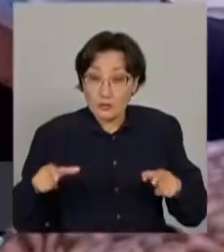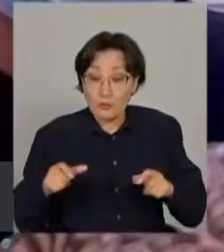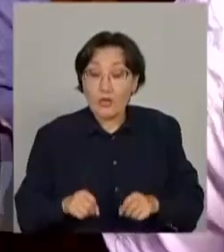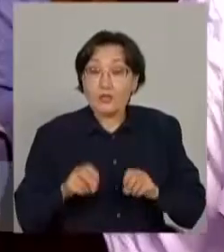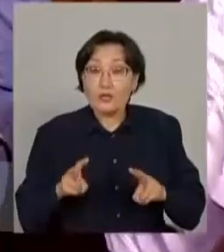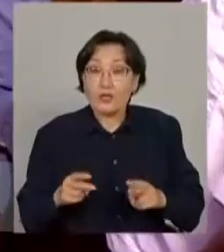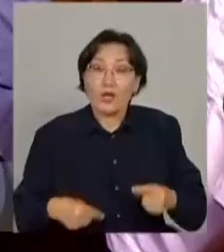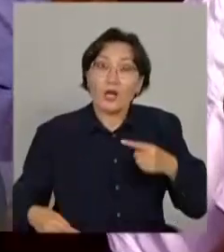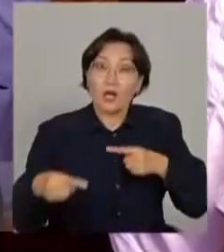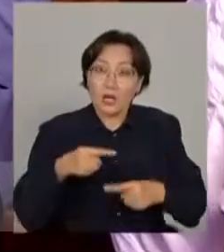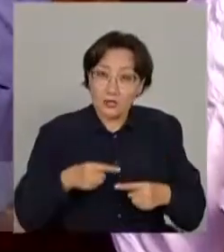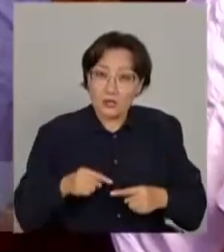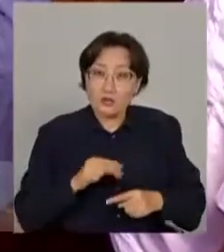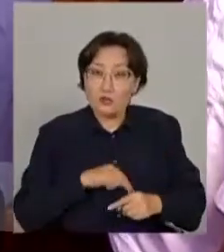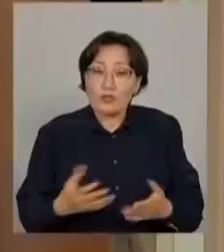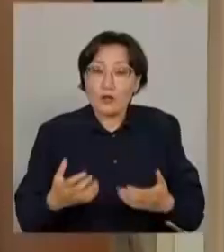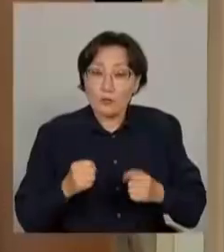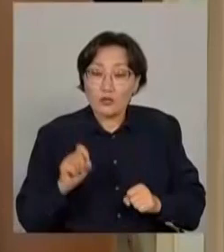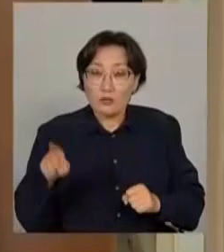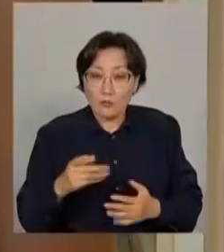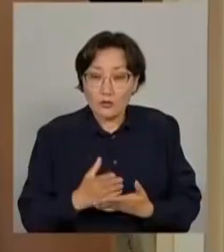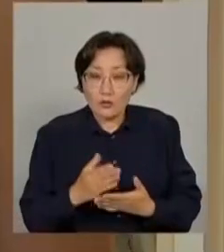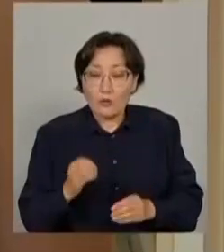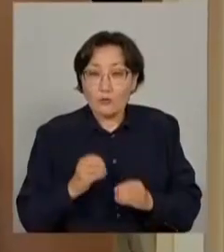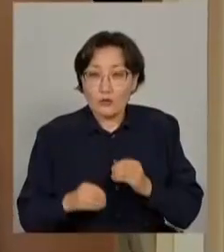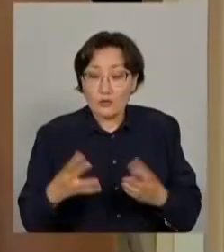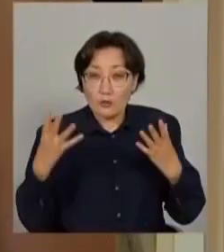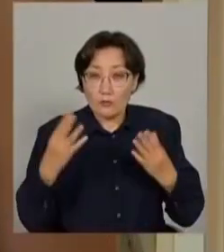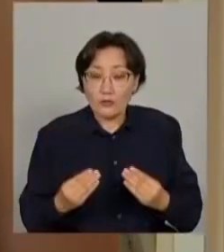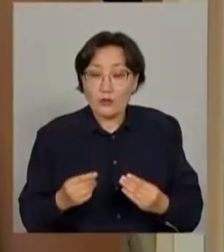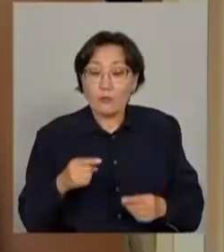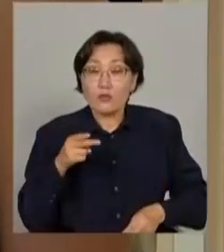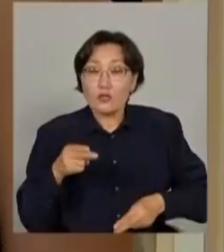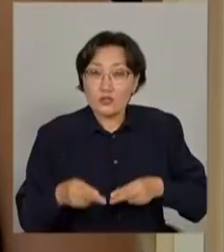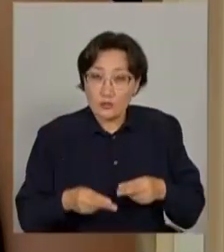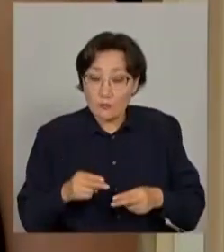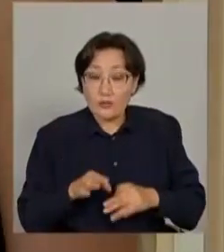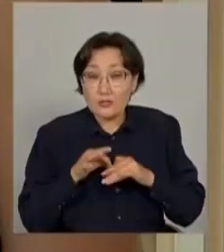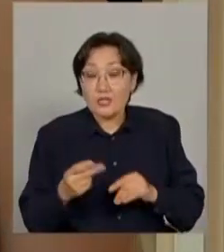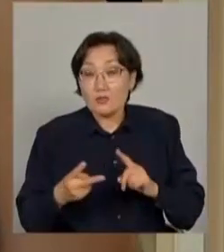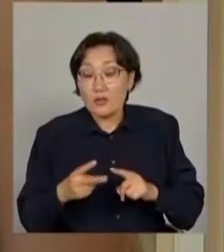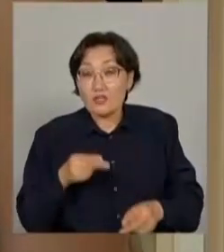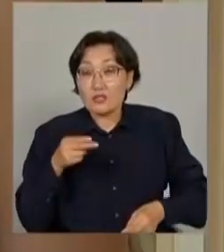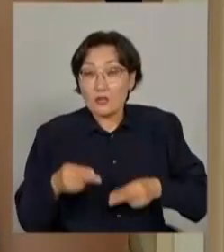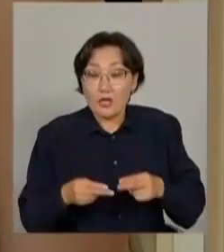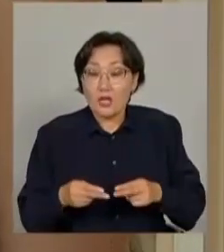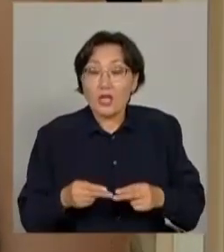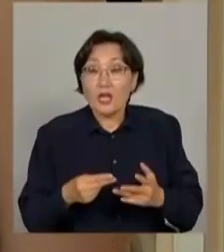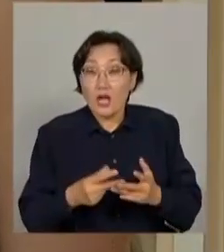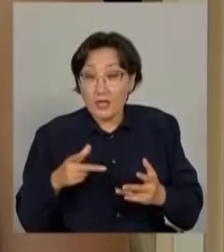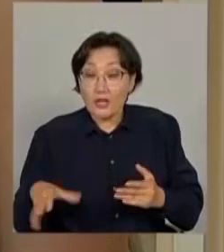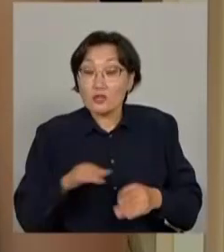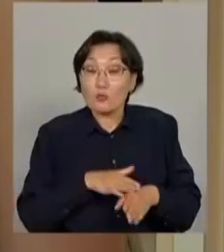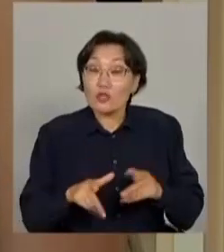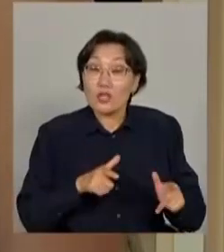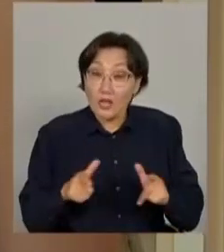маманды қайтарсын деп талап қойды. Он күн бір операция жасап шықтық көк талағына. Енді екінші операция біз анализ уже бәрін дайындап